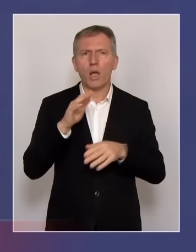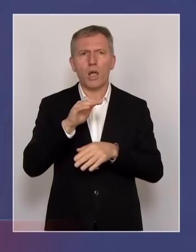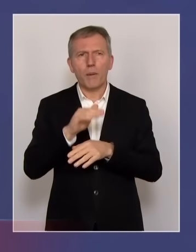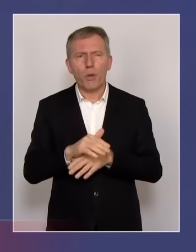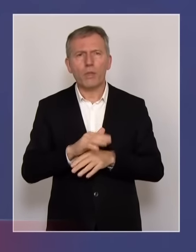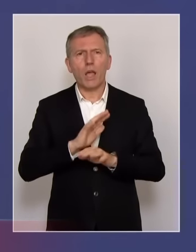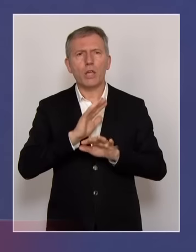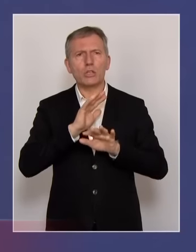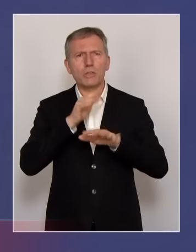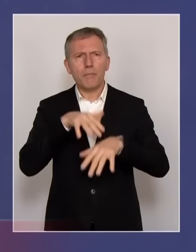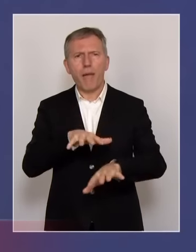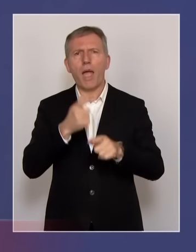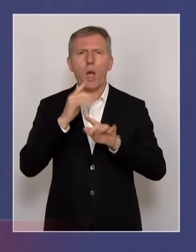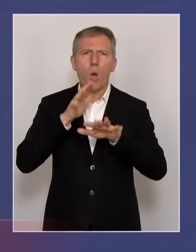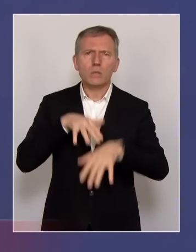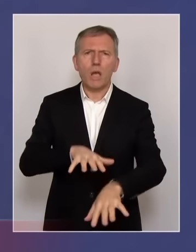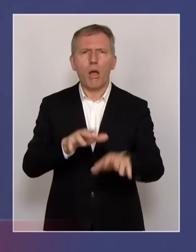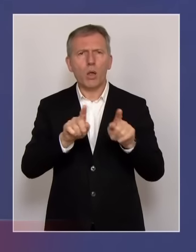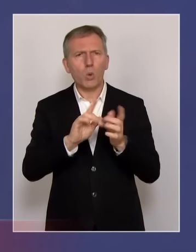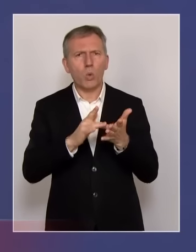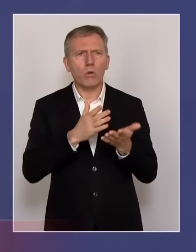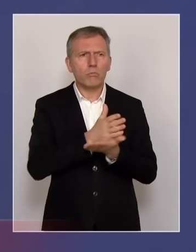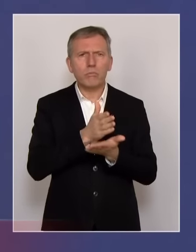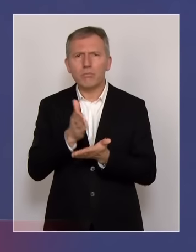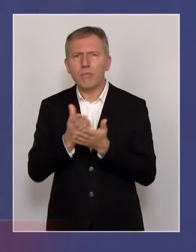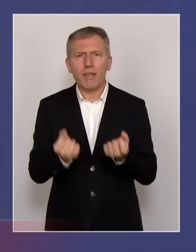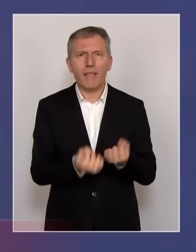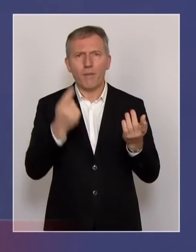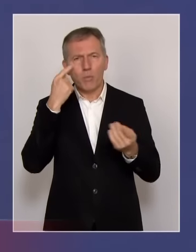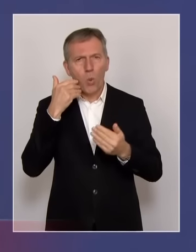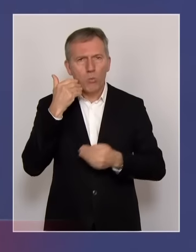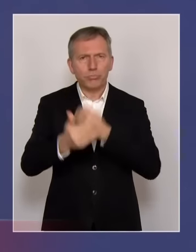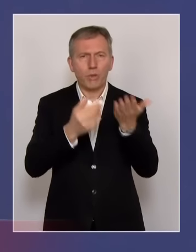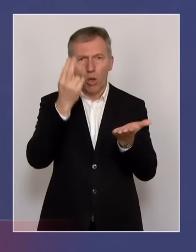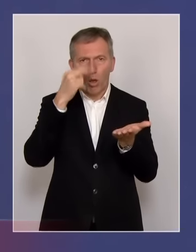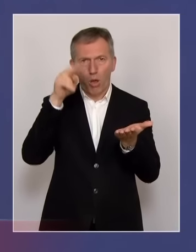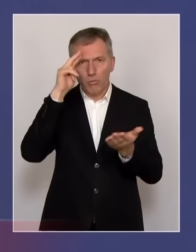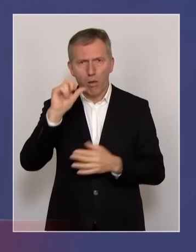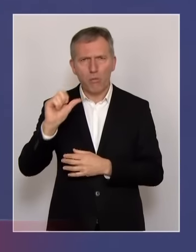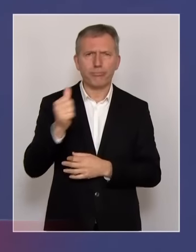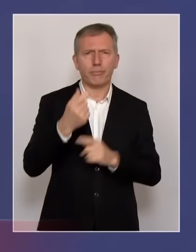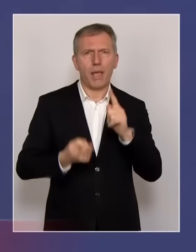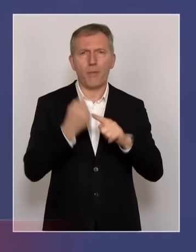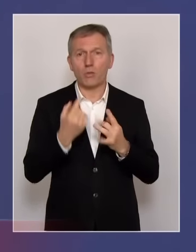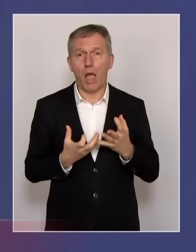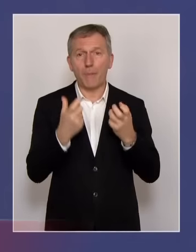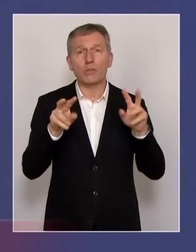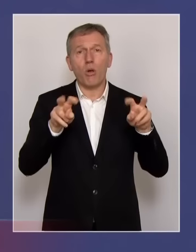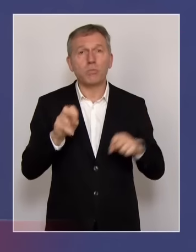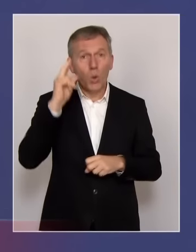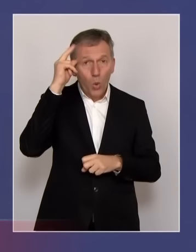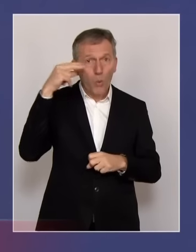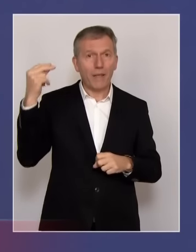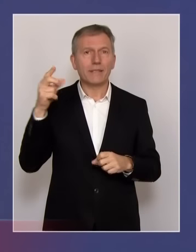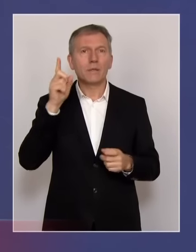océans et tout ce que nous aurons à développer dans les politiques à mener pour notre Europe c'est une ambition qui est avant tout humaniste je le dis